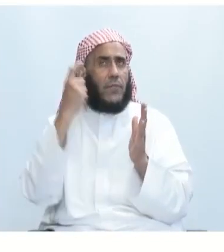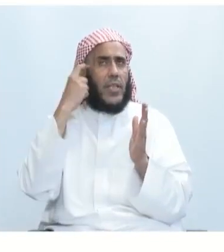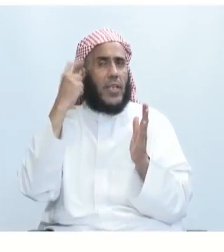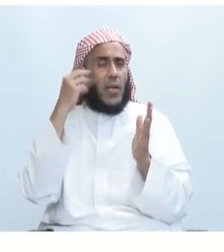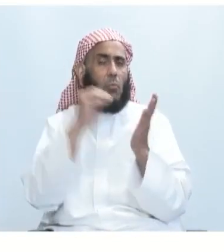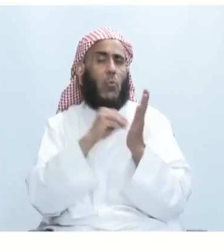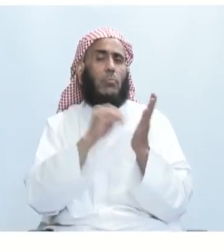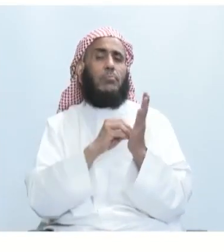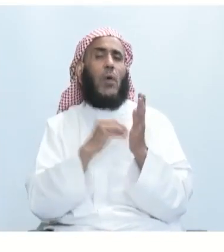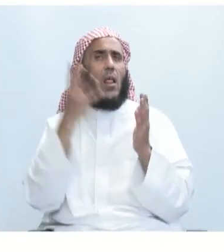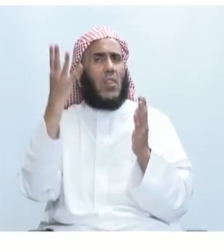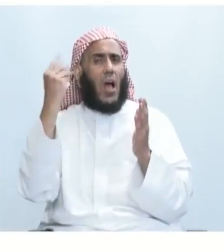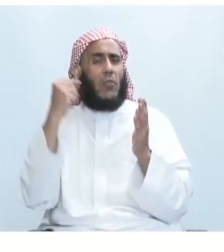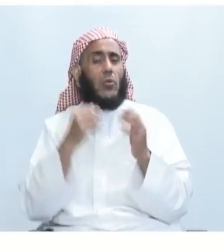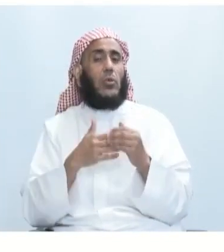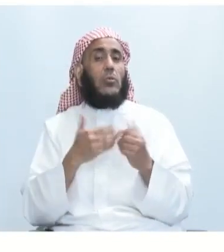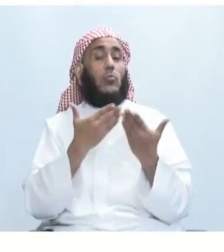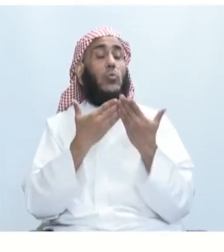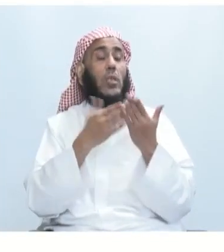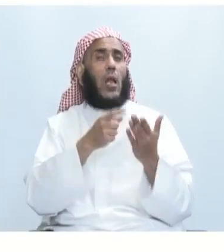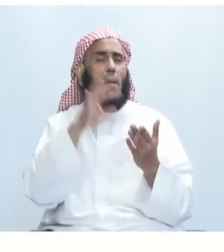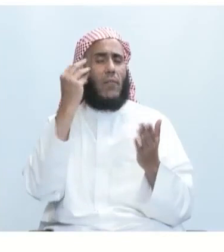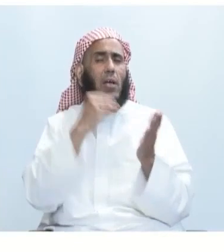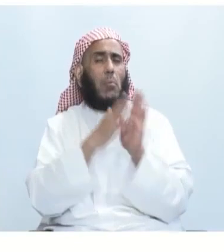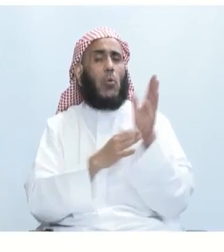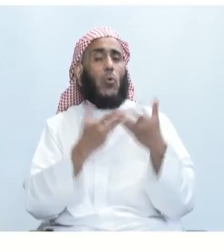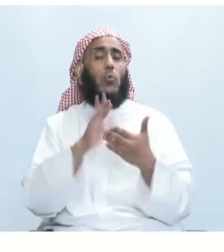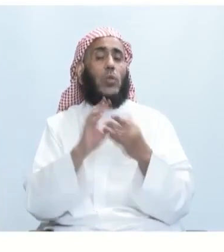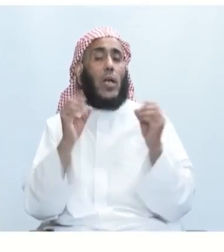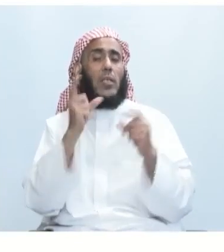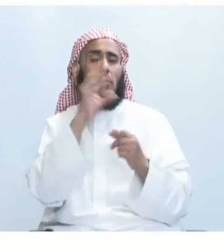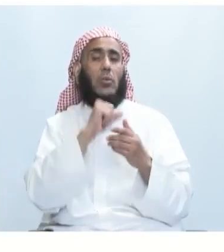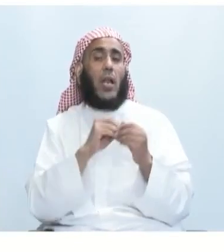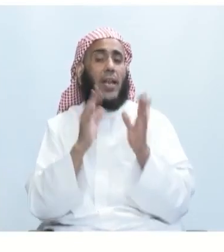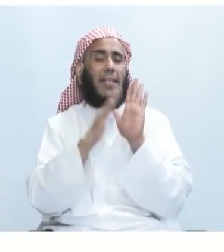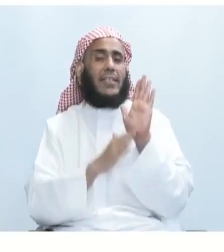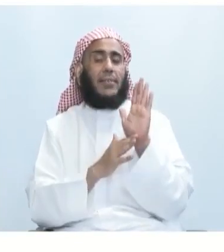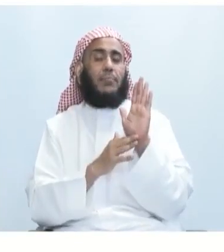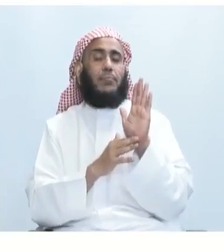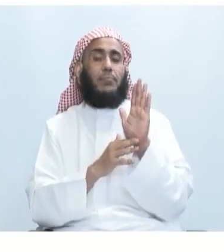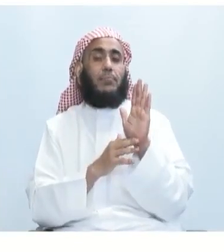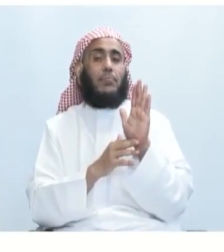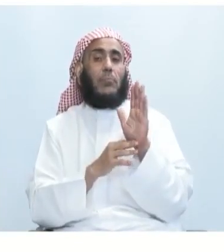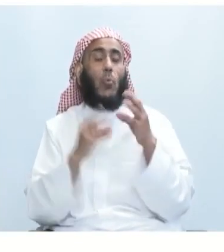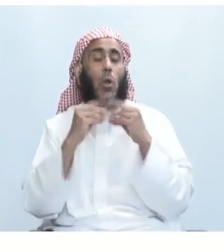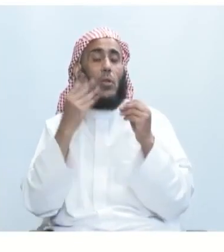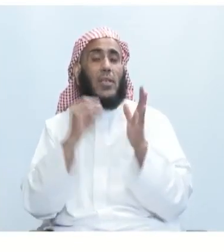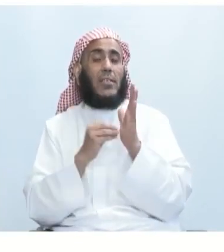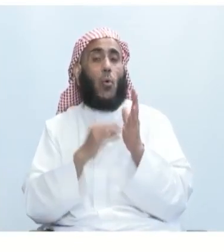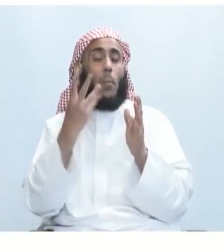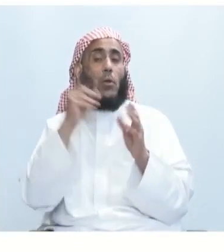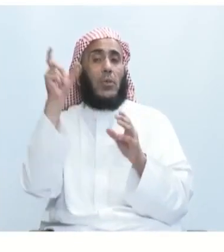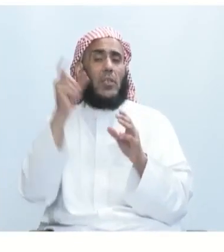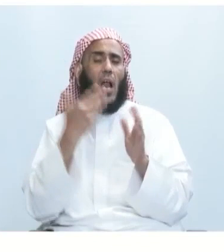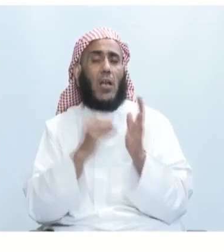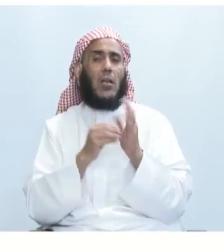حول هذا الموضوع والتي تساعده على فهم المعلومات المصطلحات التي لم يشرحها النص النص لاحظ هنا النص ومعلومات النص ومعلومات القارئ